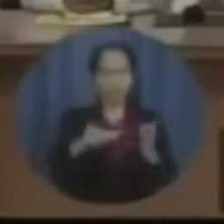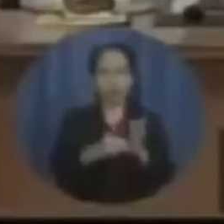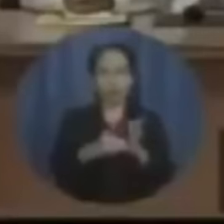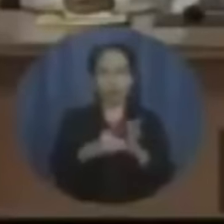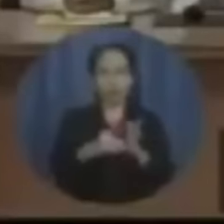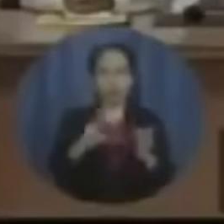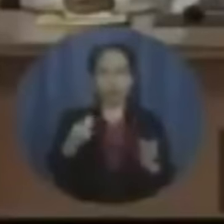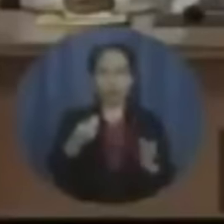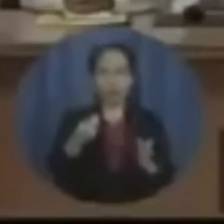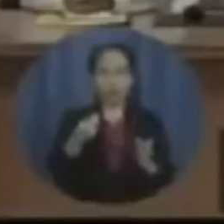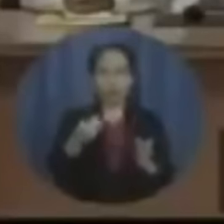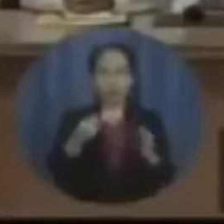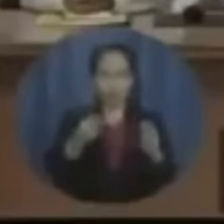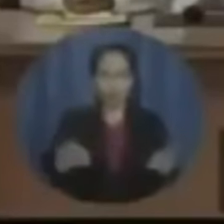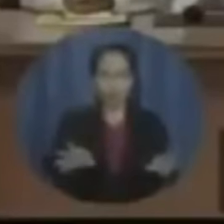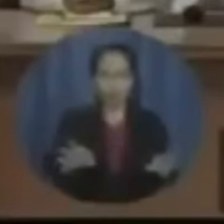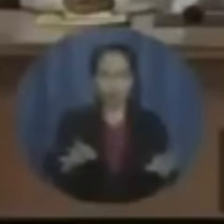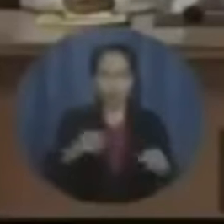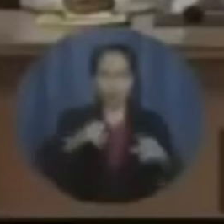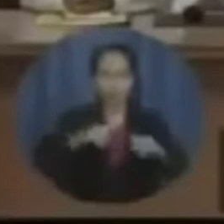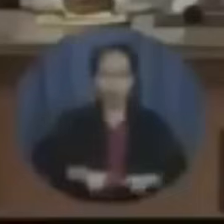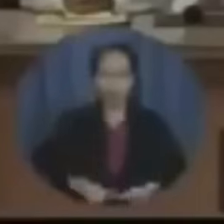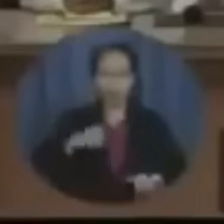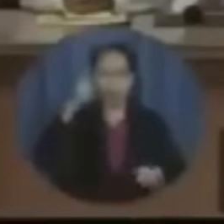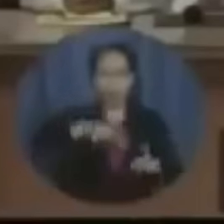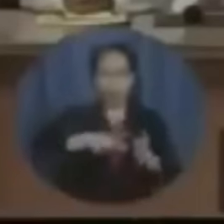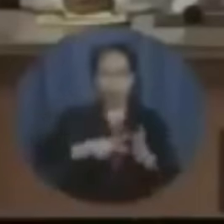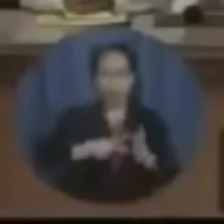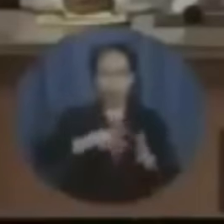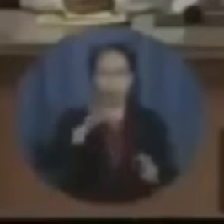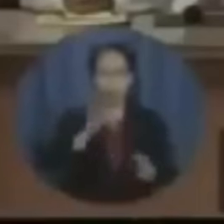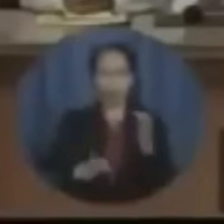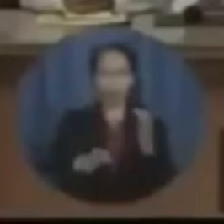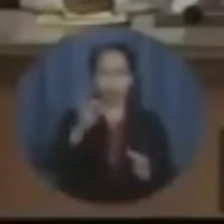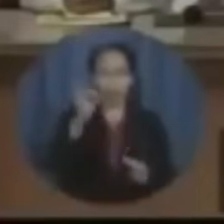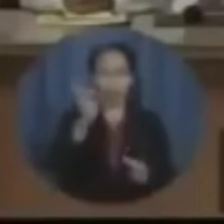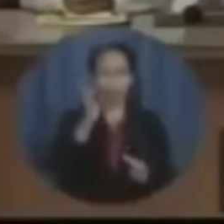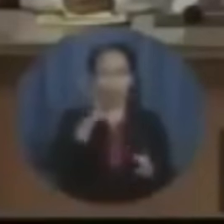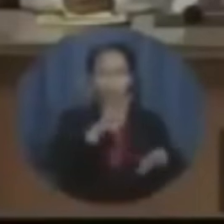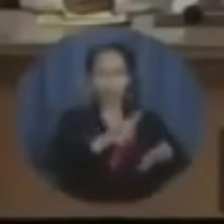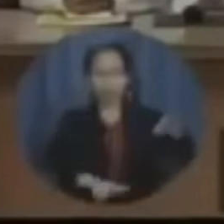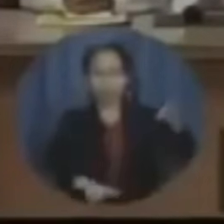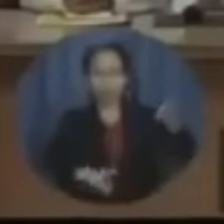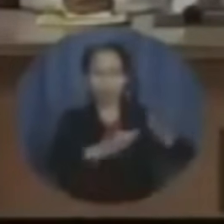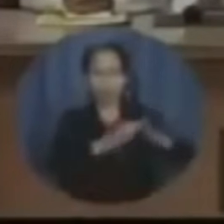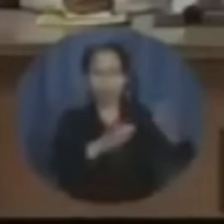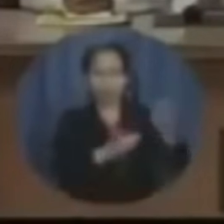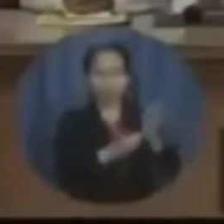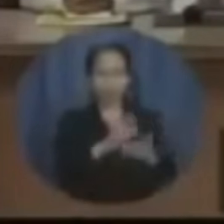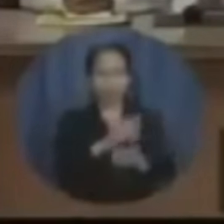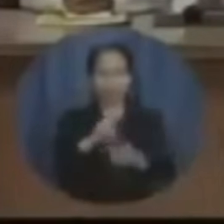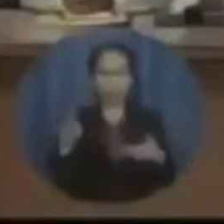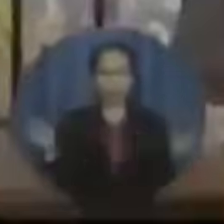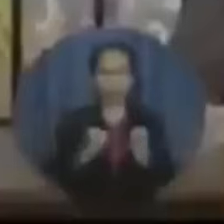nasa sa intention mo yon. Kung itinatakwil mo yung doktrina, o wala ka lang